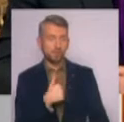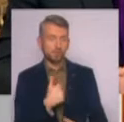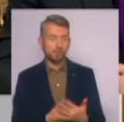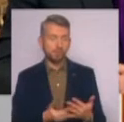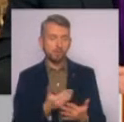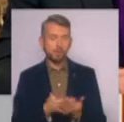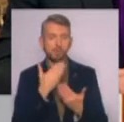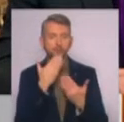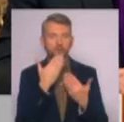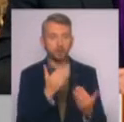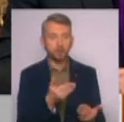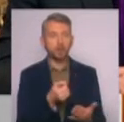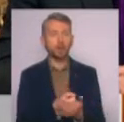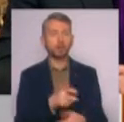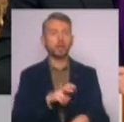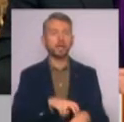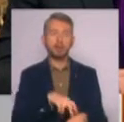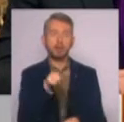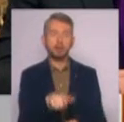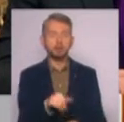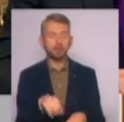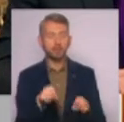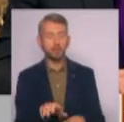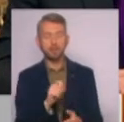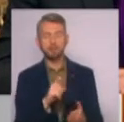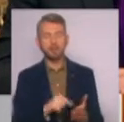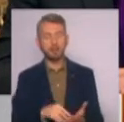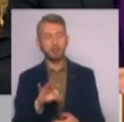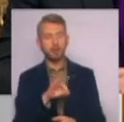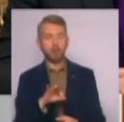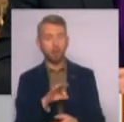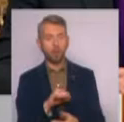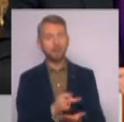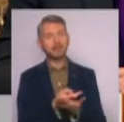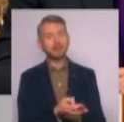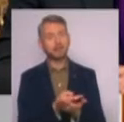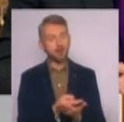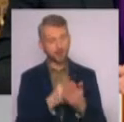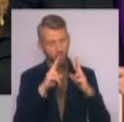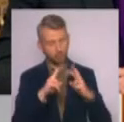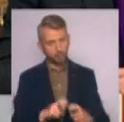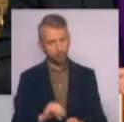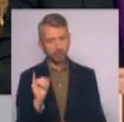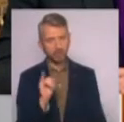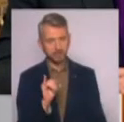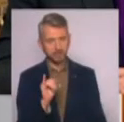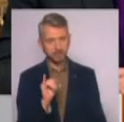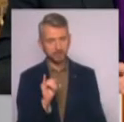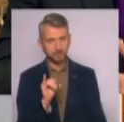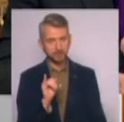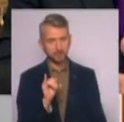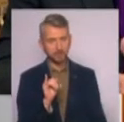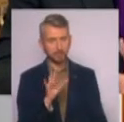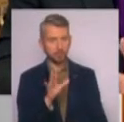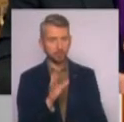вам звернутися до лікаря і вирішити питання про стаціонарне обстеження і на